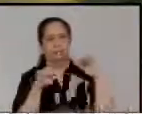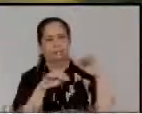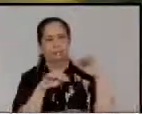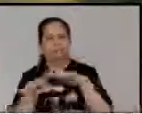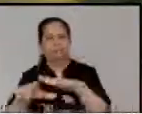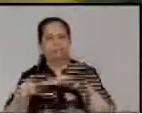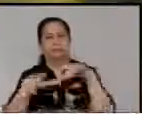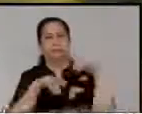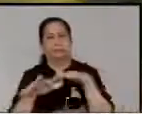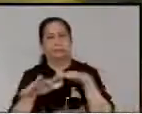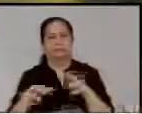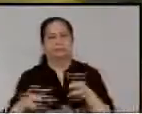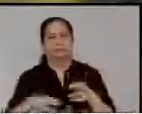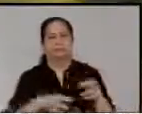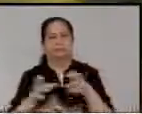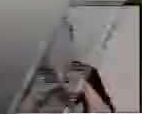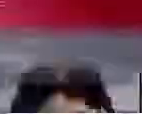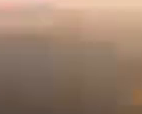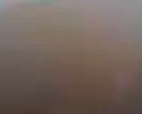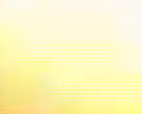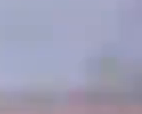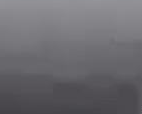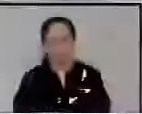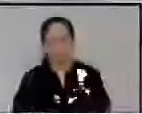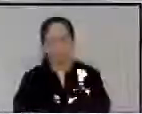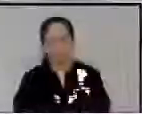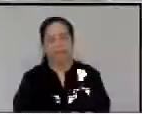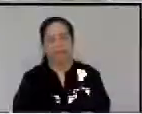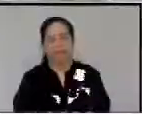detalye live. Rise and shine, John.